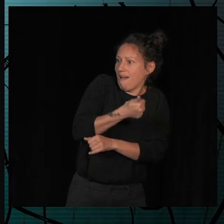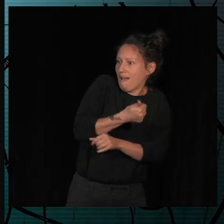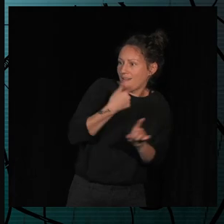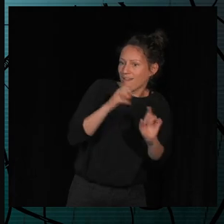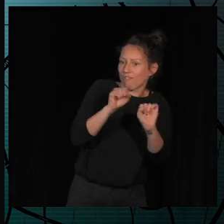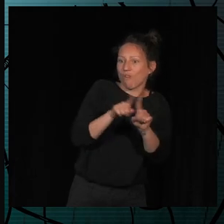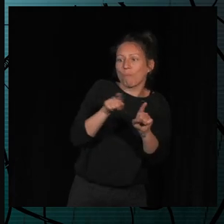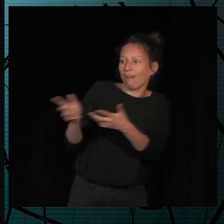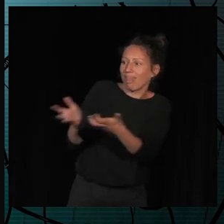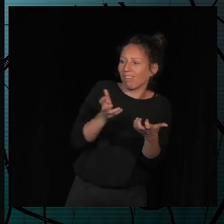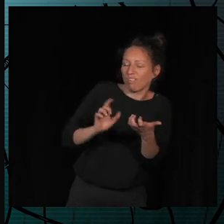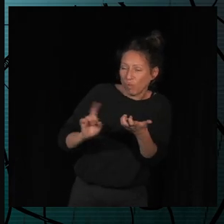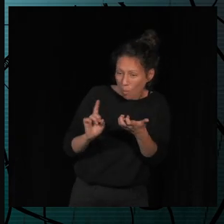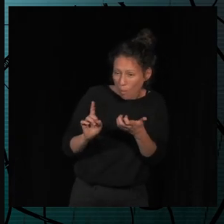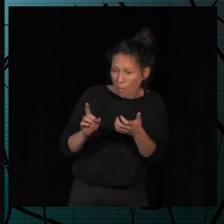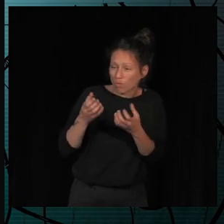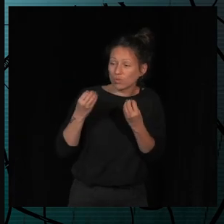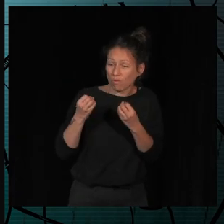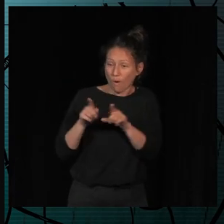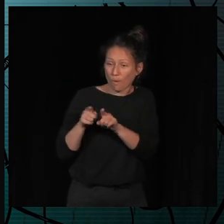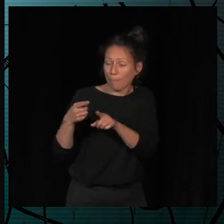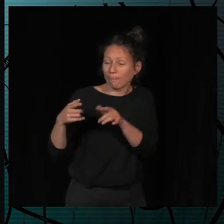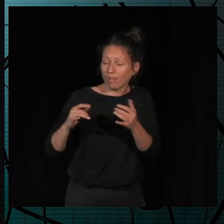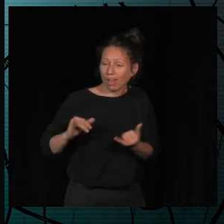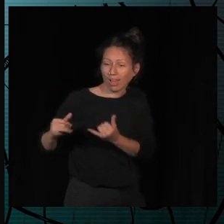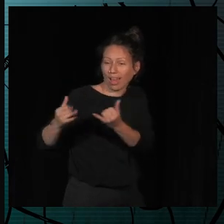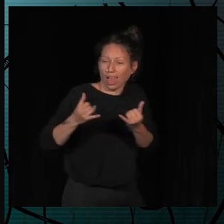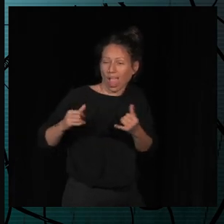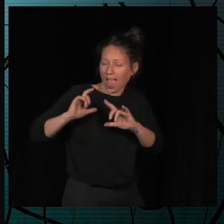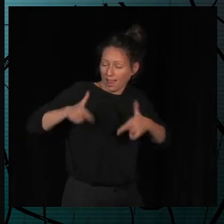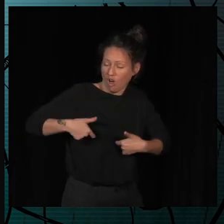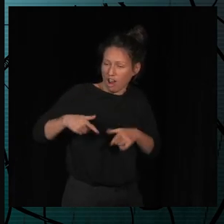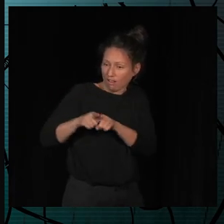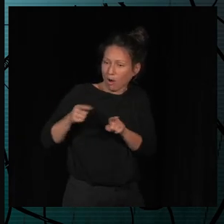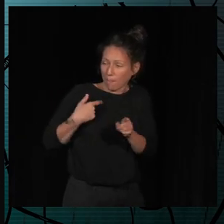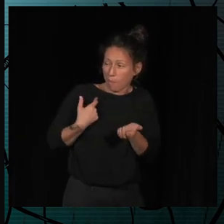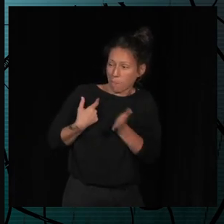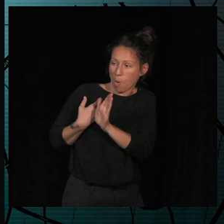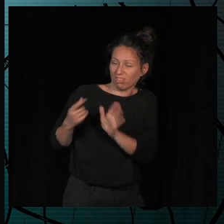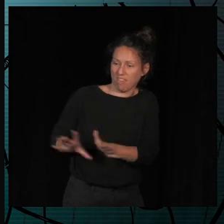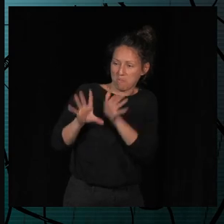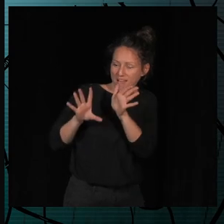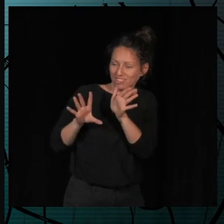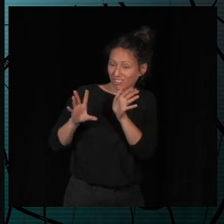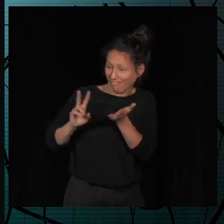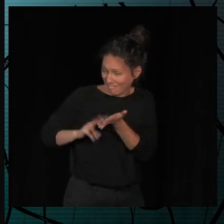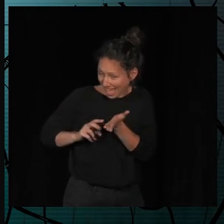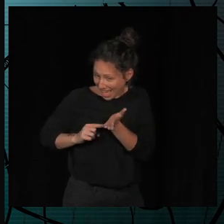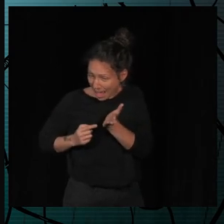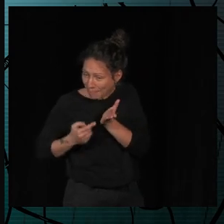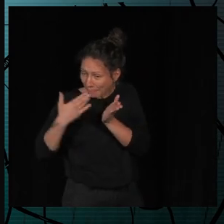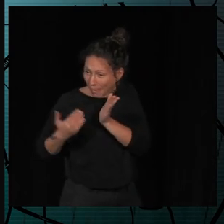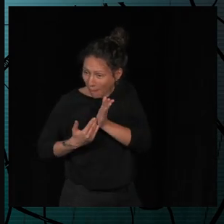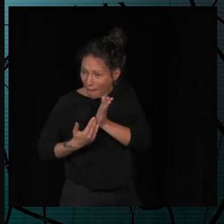montrer un certain nombre de de bouquins et bon bah c'est pas forcément ceux qu'on va considérer les plus intéressants